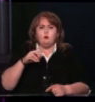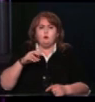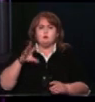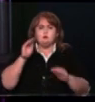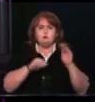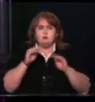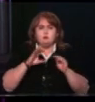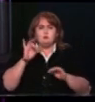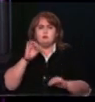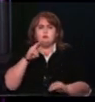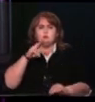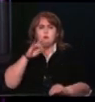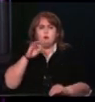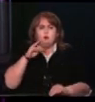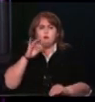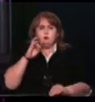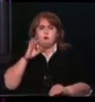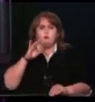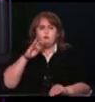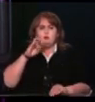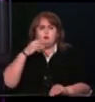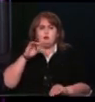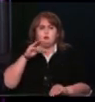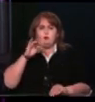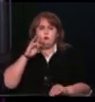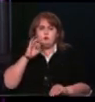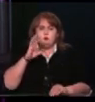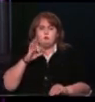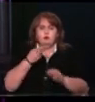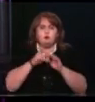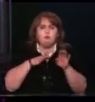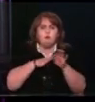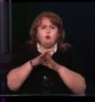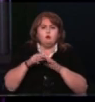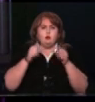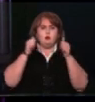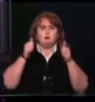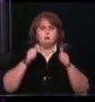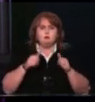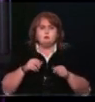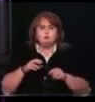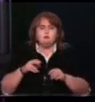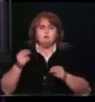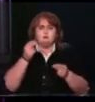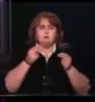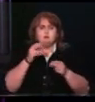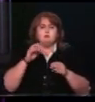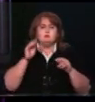из протонов и нейтронов. Вот это уже полная картина строения модели атома.